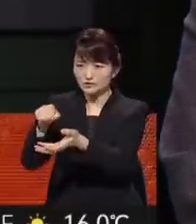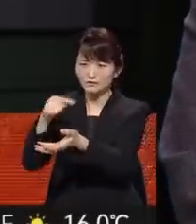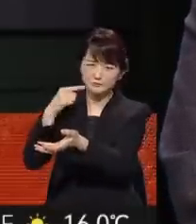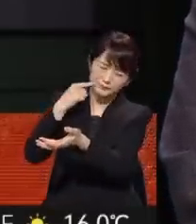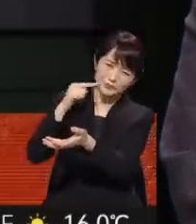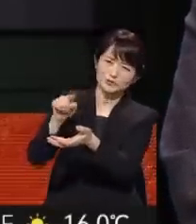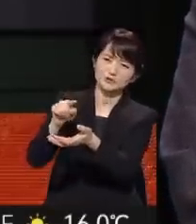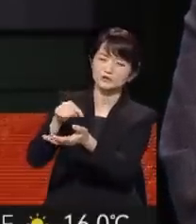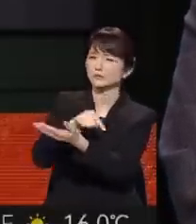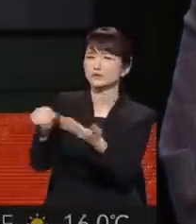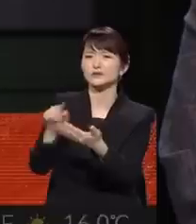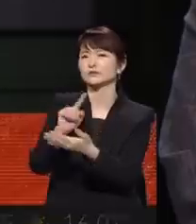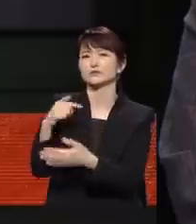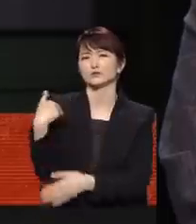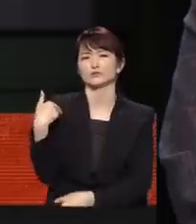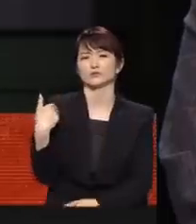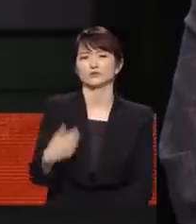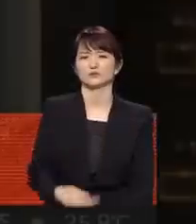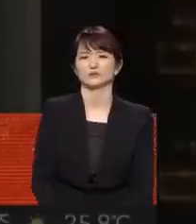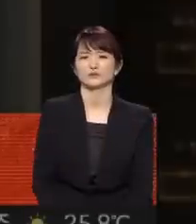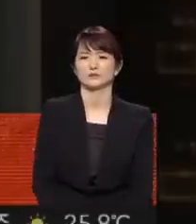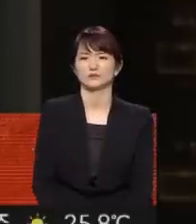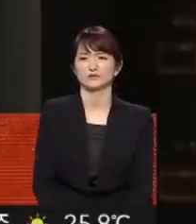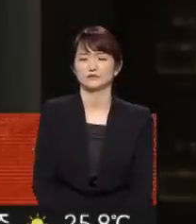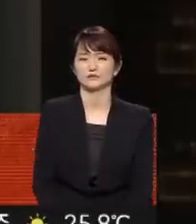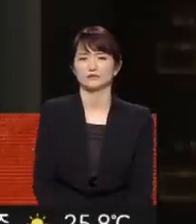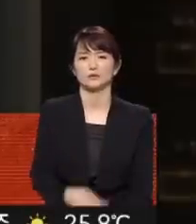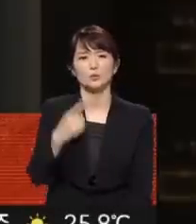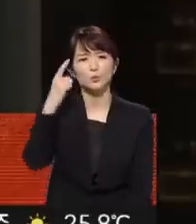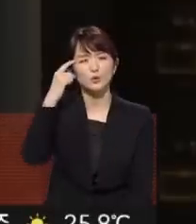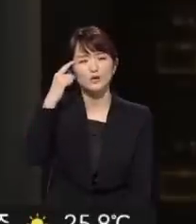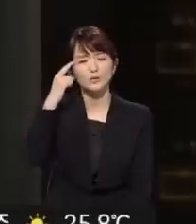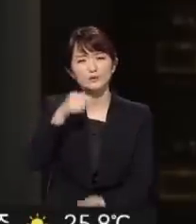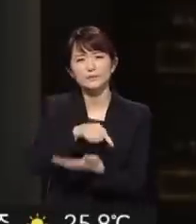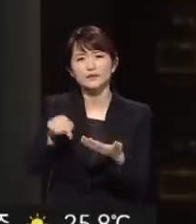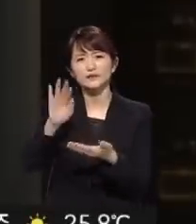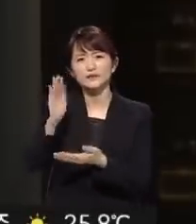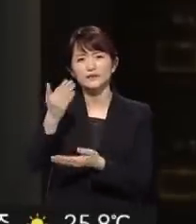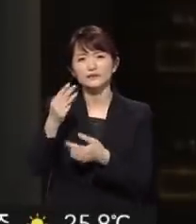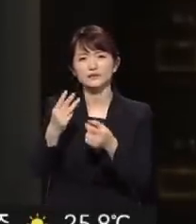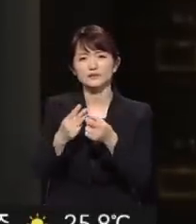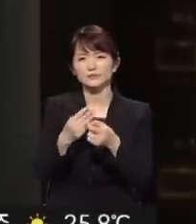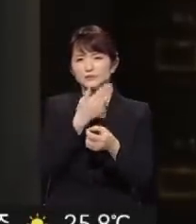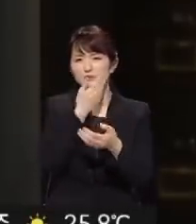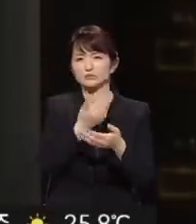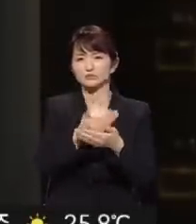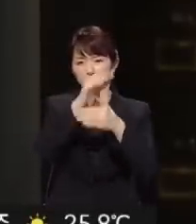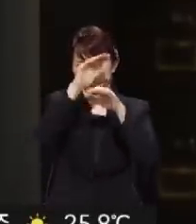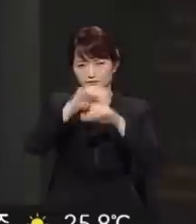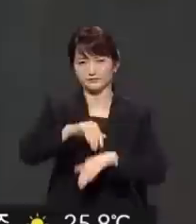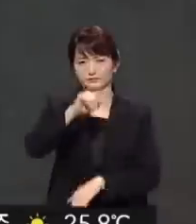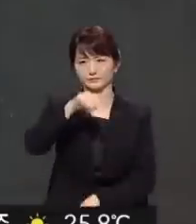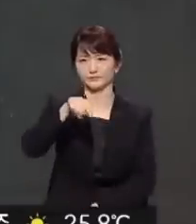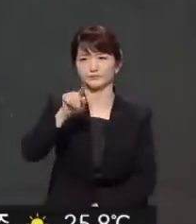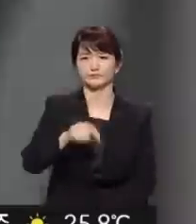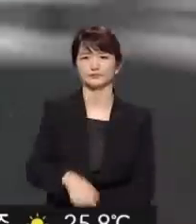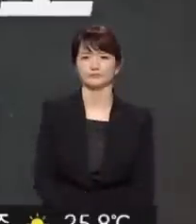될 줄은 꿈에도 몰랐다고 합니다. 자, 왜 독이 된 건지 세 번째 사건 체크포인트 짚어보죠.